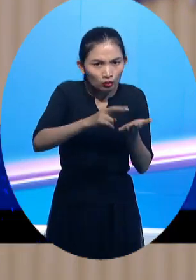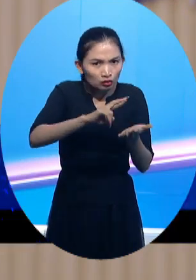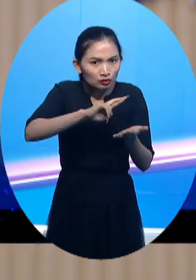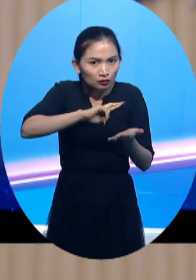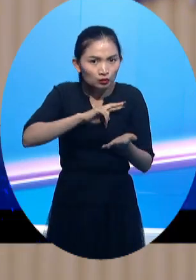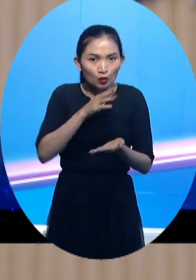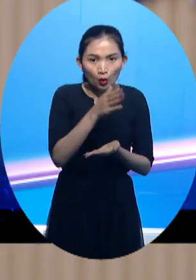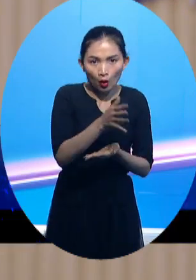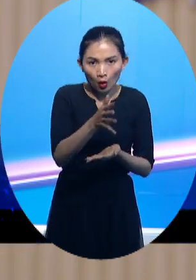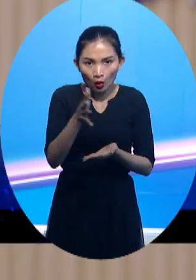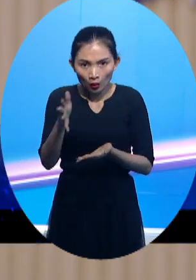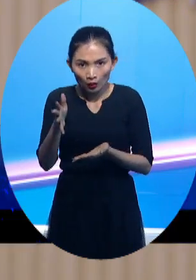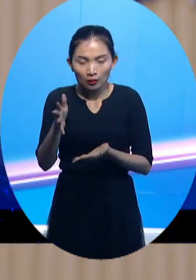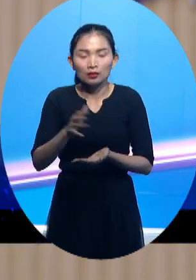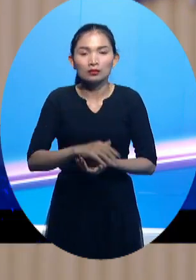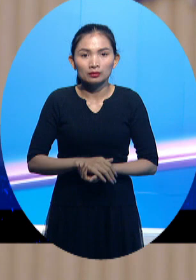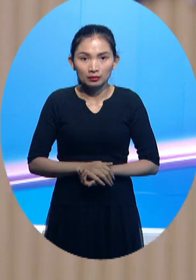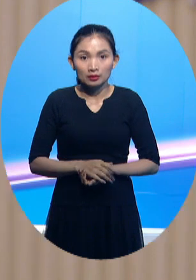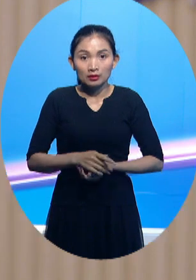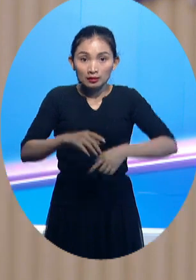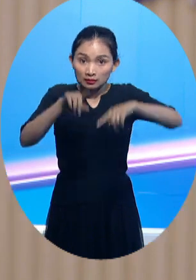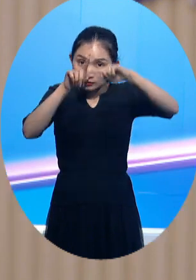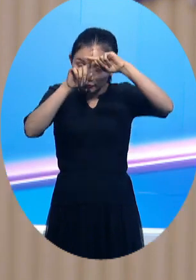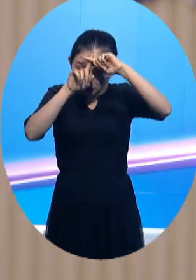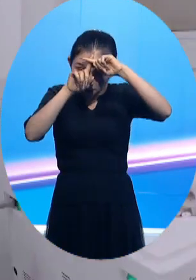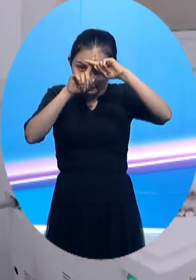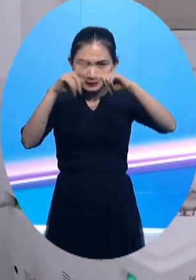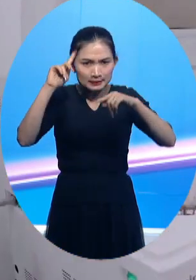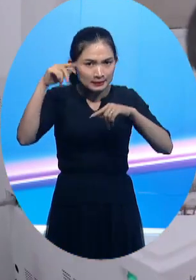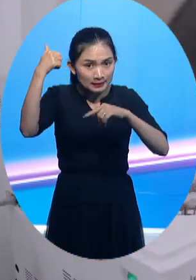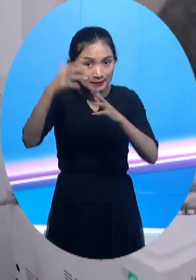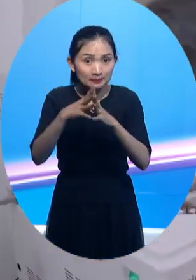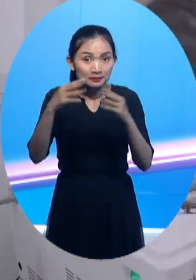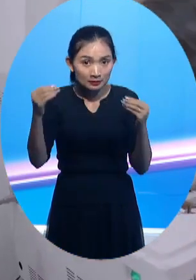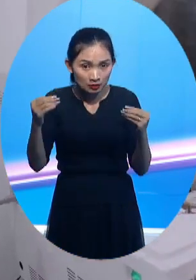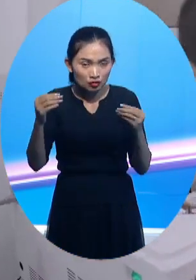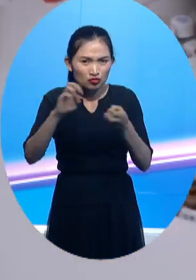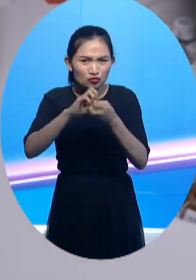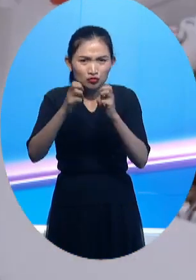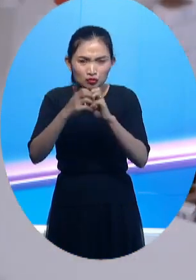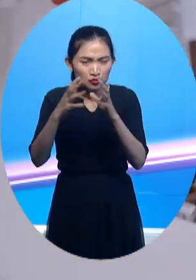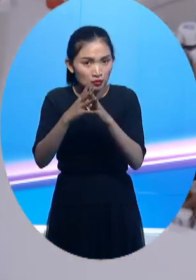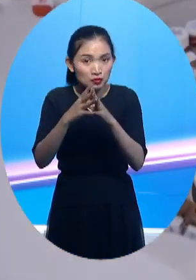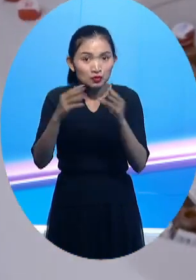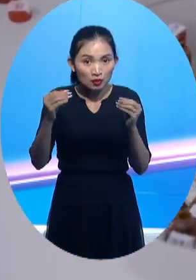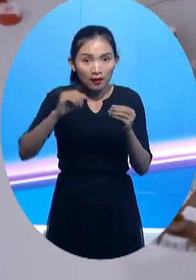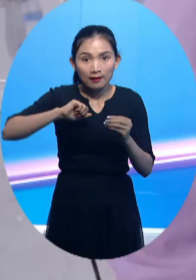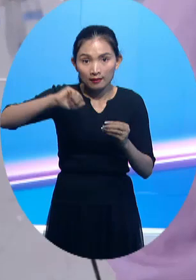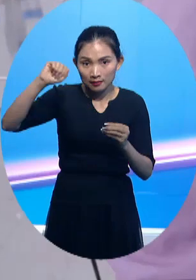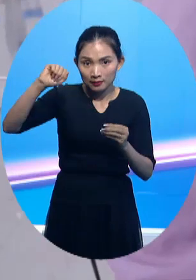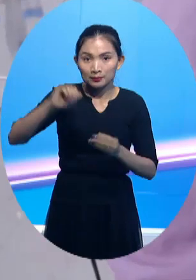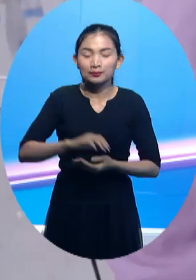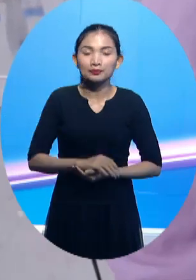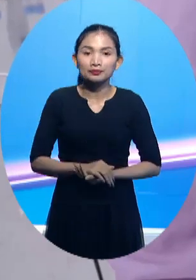nhiệt tình giầu kinh nghiệm của y bác sĩ đã chữa được nhiều ca bệnh sau 6 tháng đi vào hoạt động Hiện phòng khám